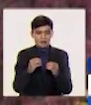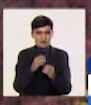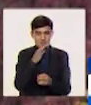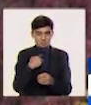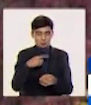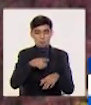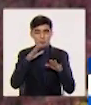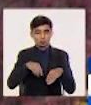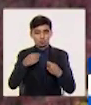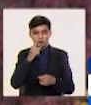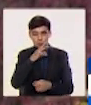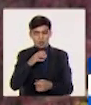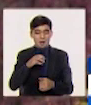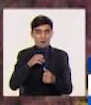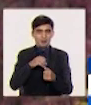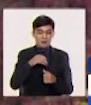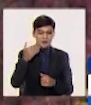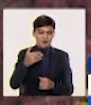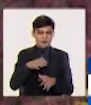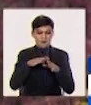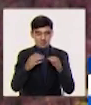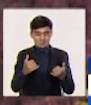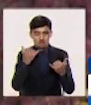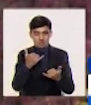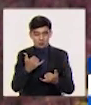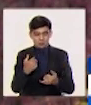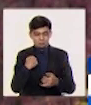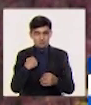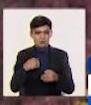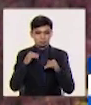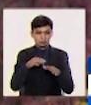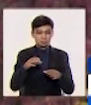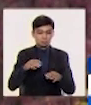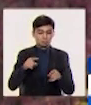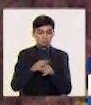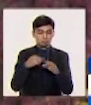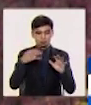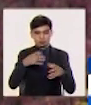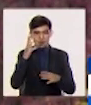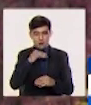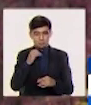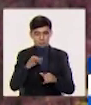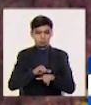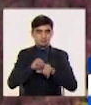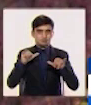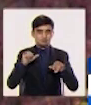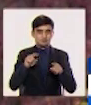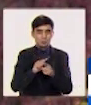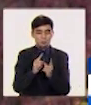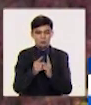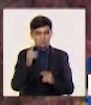деп жатқанда, Армения билігі бүгін Қарабақтың тәуелсіздігін мойындауымыз мүмкін деп кикілжіңді ушықтыра